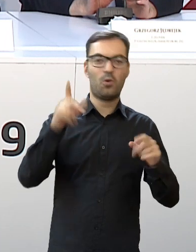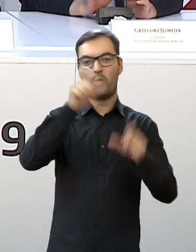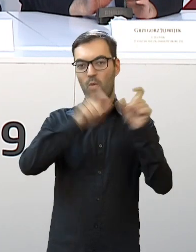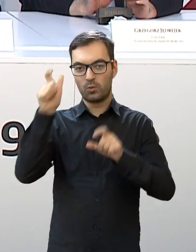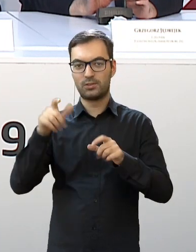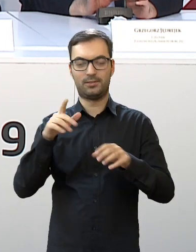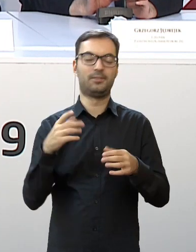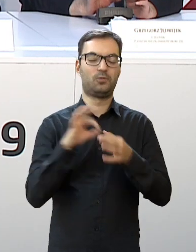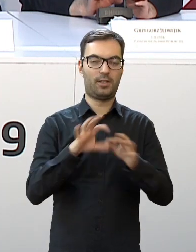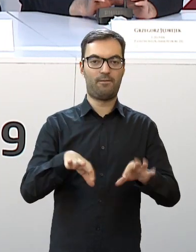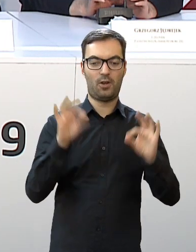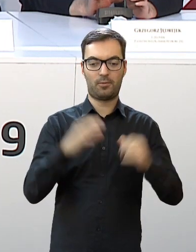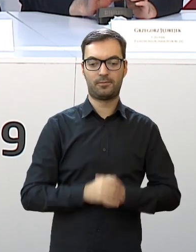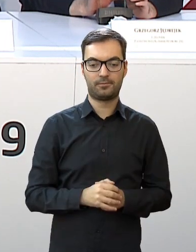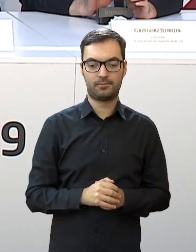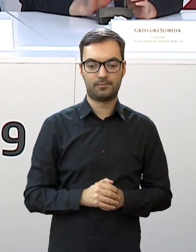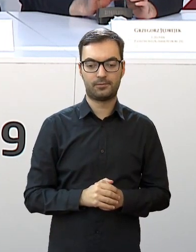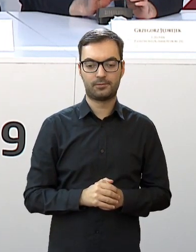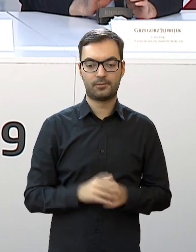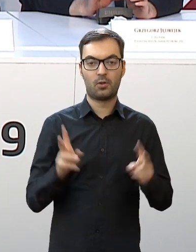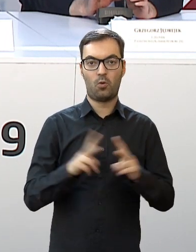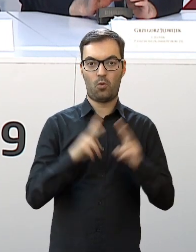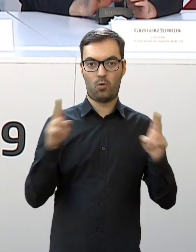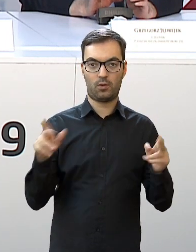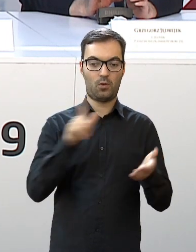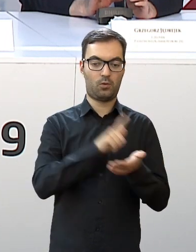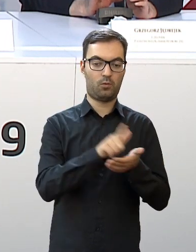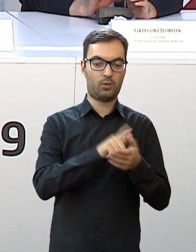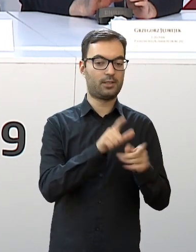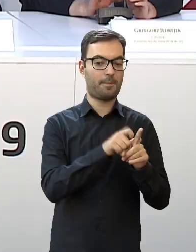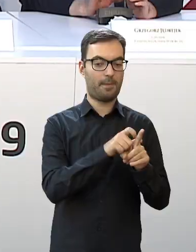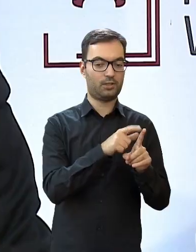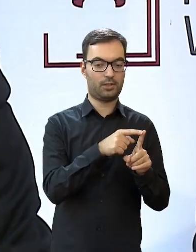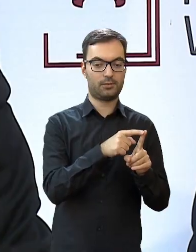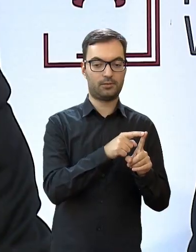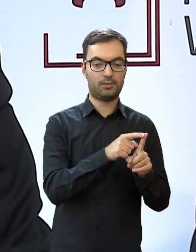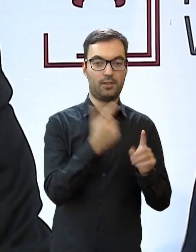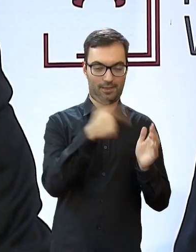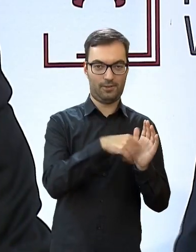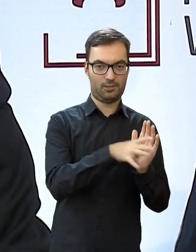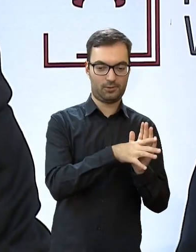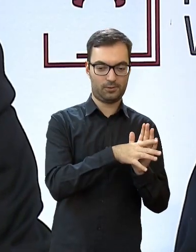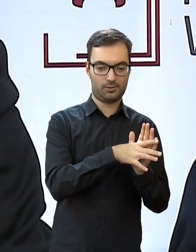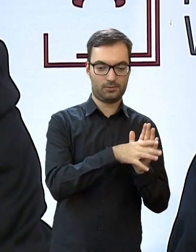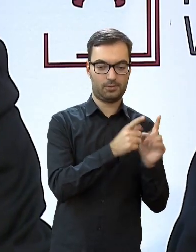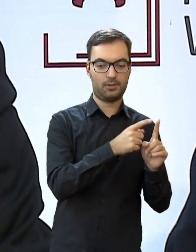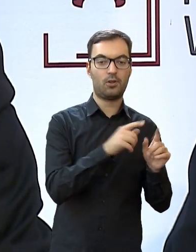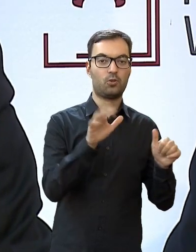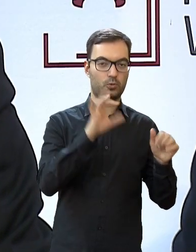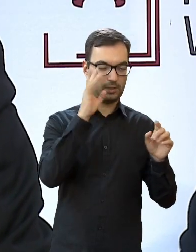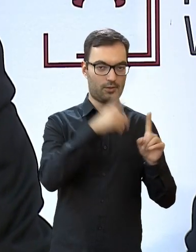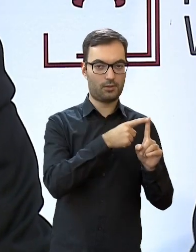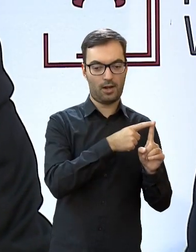strony Policji. Więc proszę Państwa, w okresie od 12 października 2019 roku od godziny 6